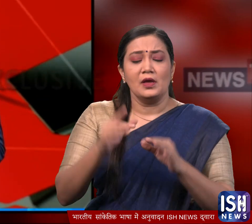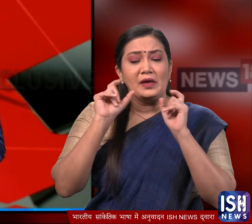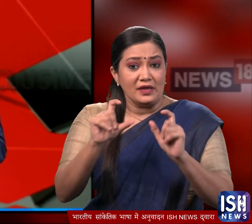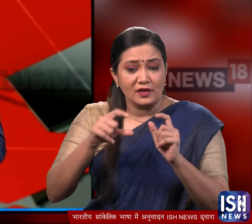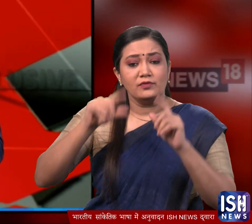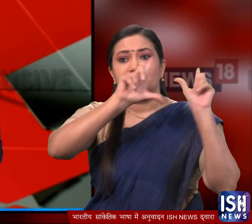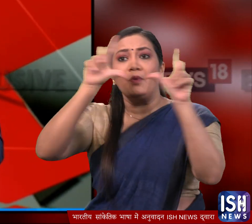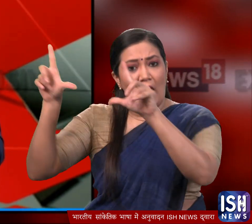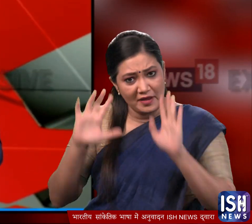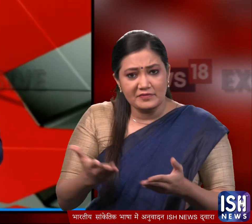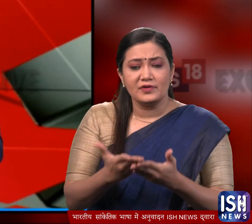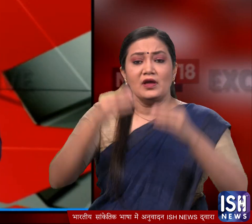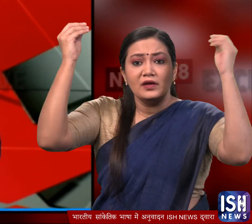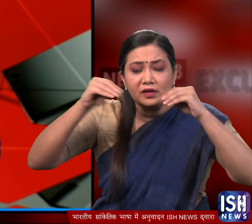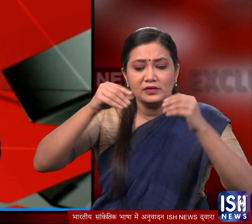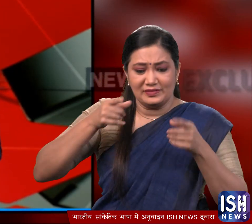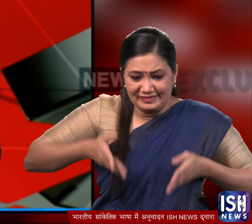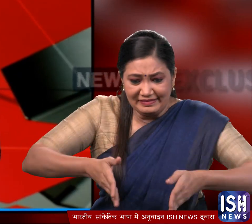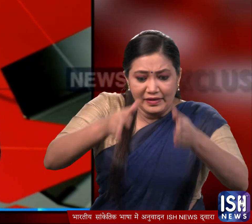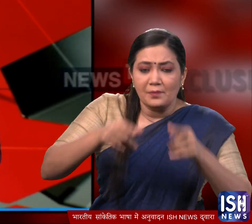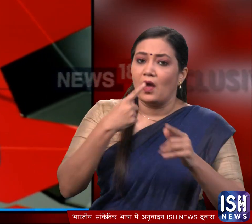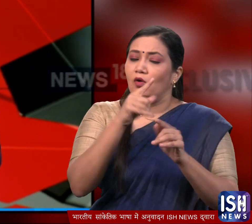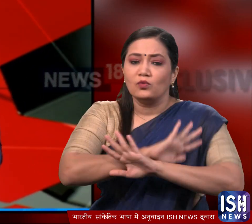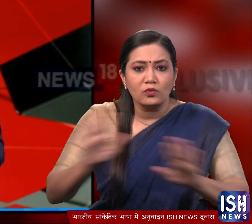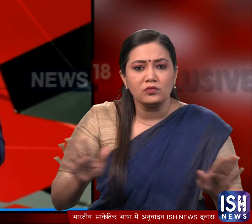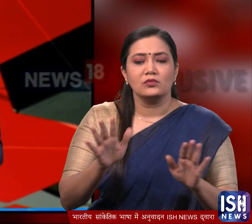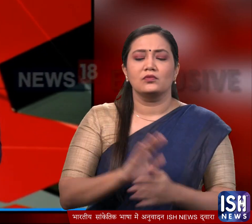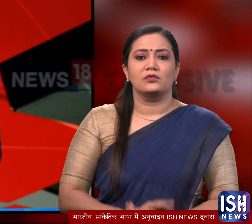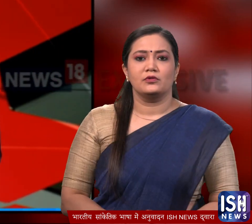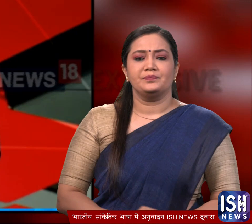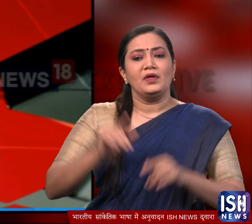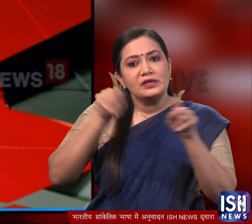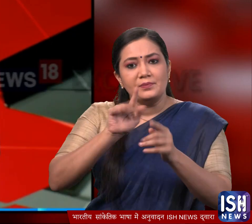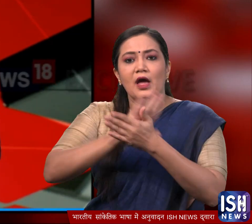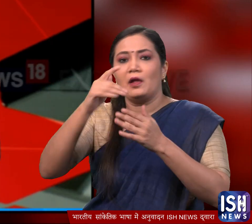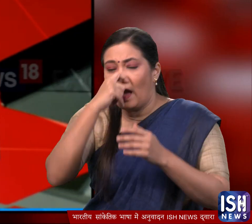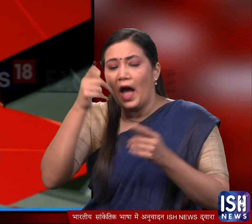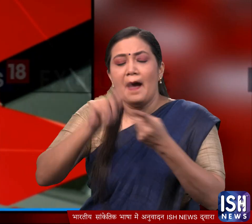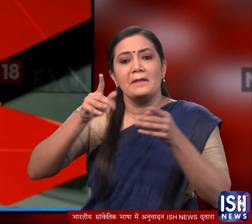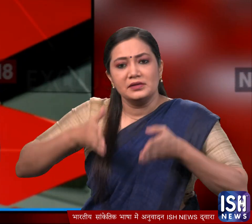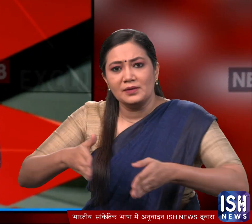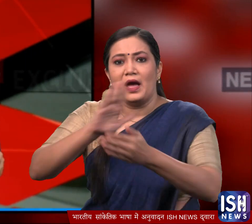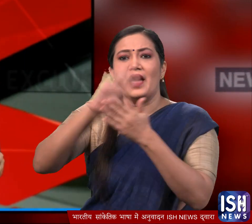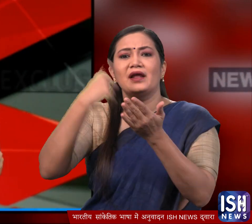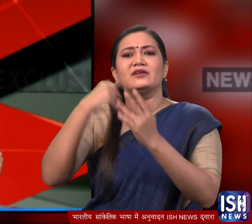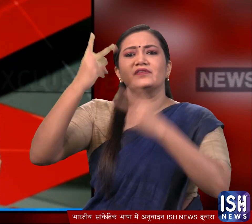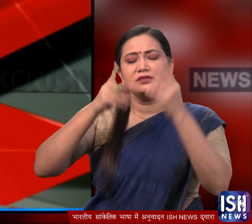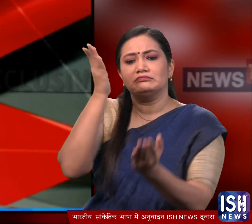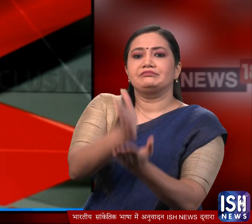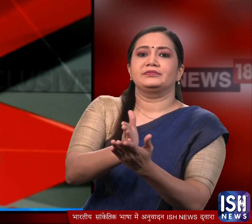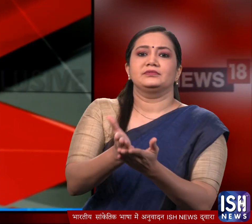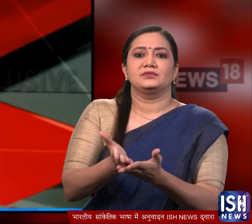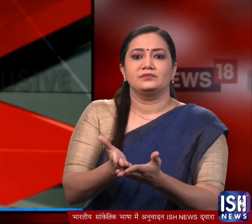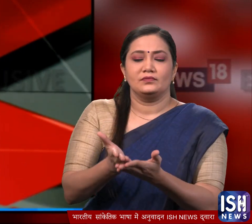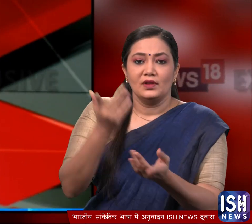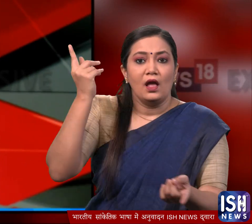बोर्ड भी लगाए जाते हैं कि बारिश में रपटे पर चलना खतरनाक है। लेकिन हरिद्वार में ऐसे ही एक रपटे पर हरियाणा के पर्यटक ने कार खड़ी कर दी तो